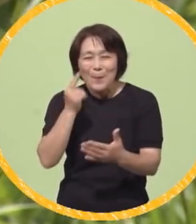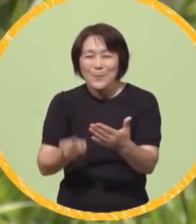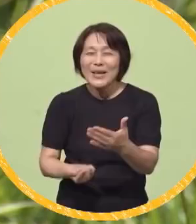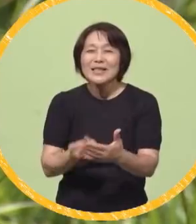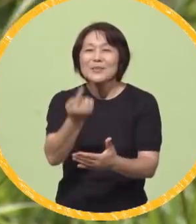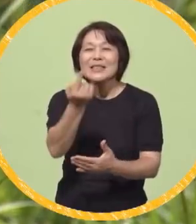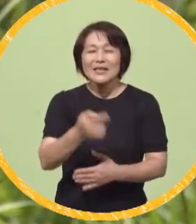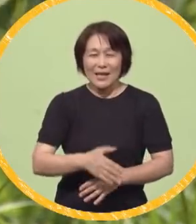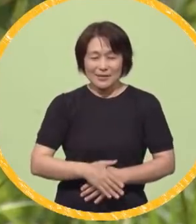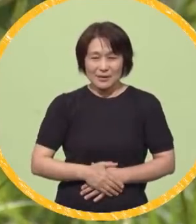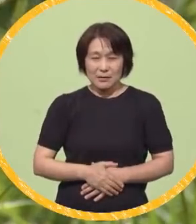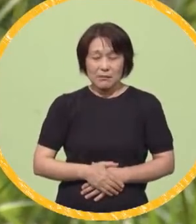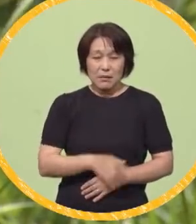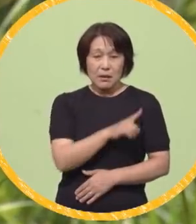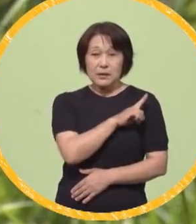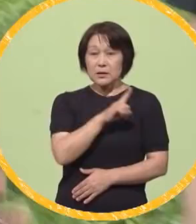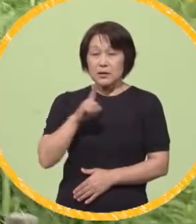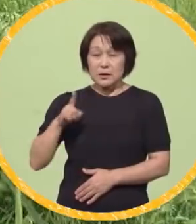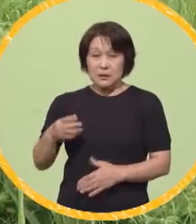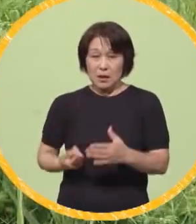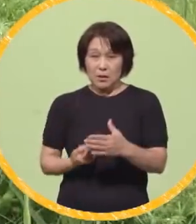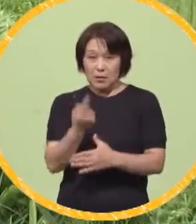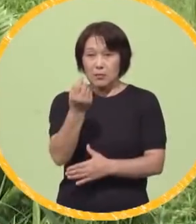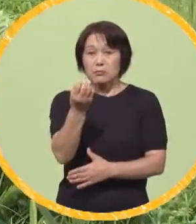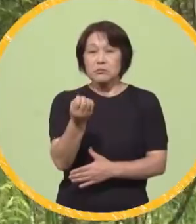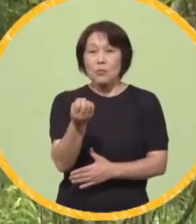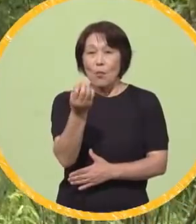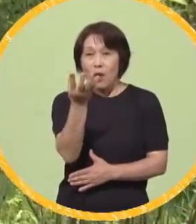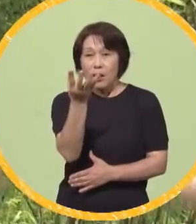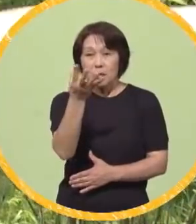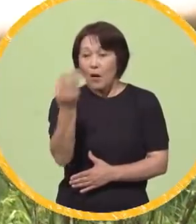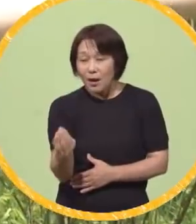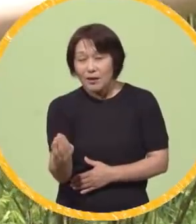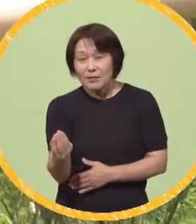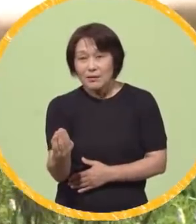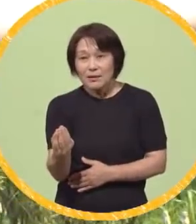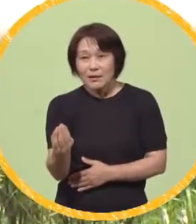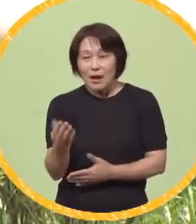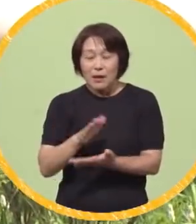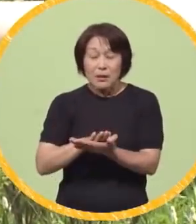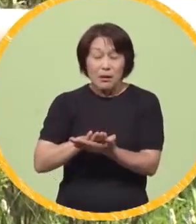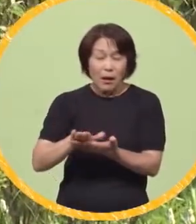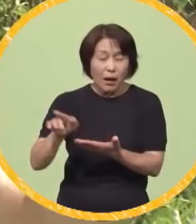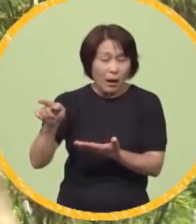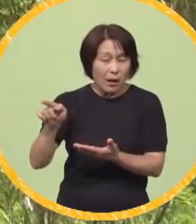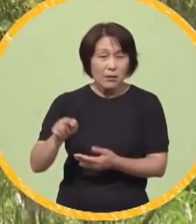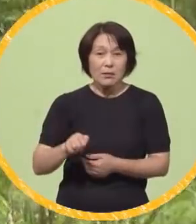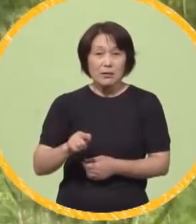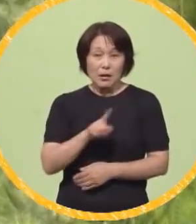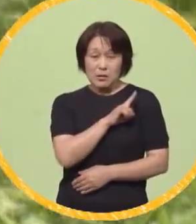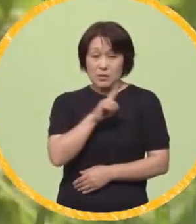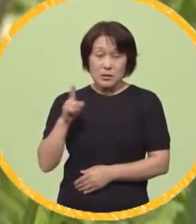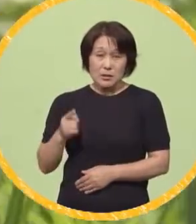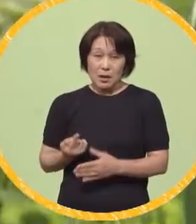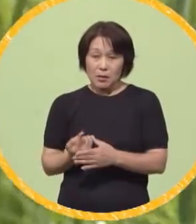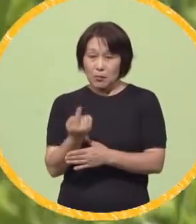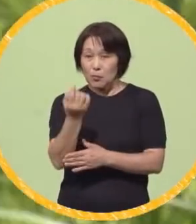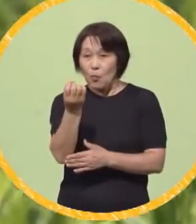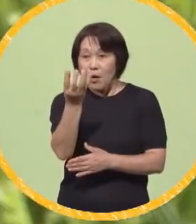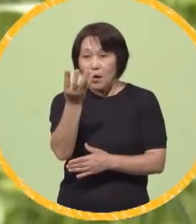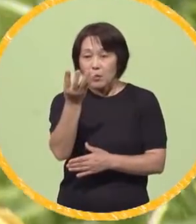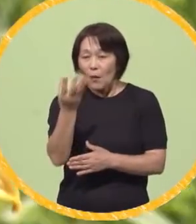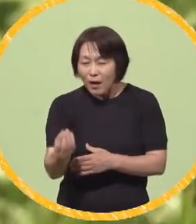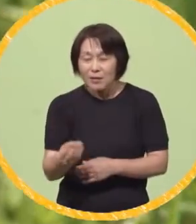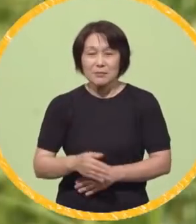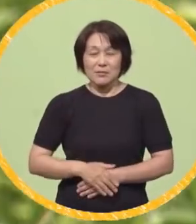ね、 はい、1日で花が終わってしまうんで。 え、あんなに綺麗に咲いてるのに1日で散っちゃうんですか？ そうなん